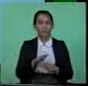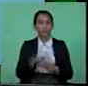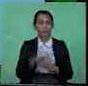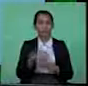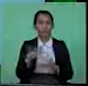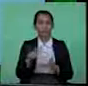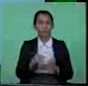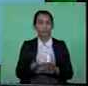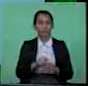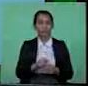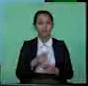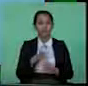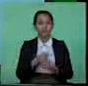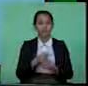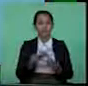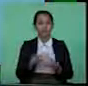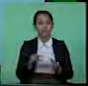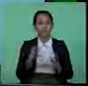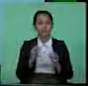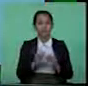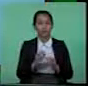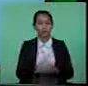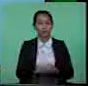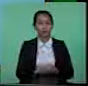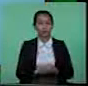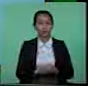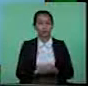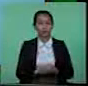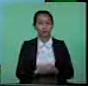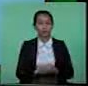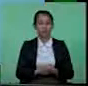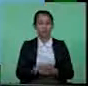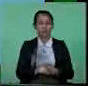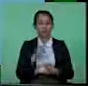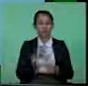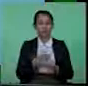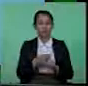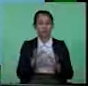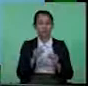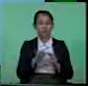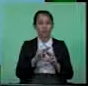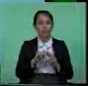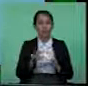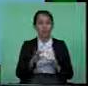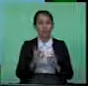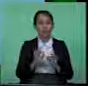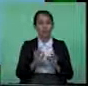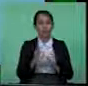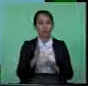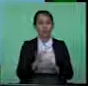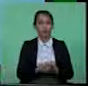Bo'linma 10 ga teng. Demak, noma'lum sonimiz, ya'ni x 10 ga teng. Tekshirib olamiz.